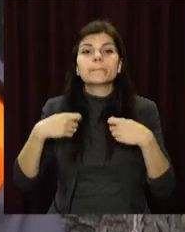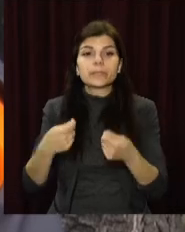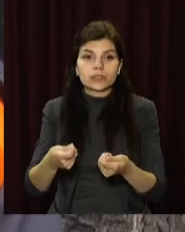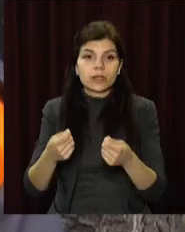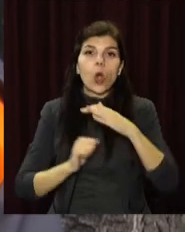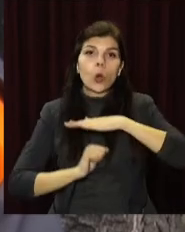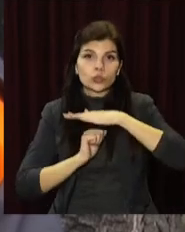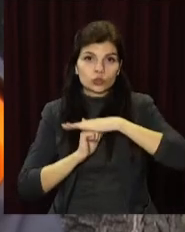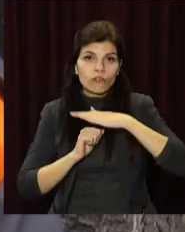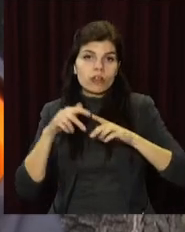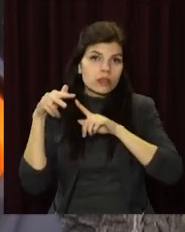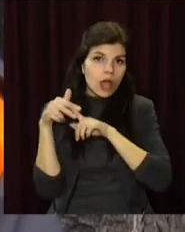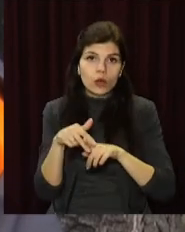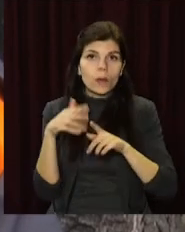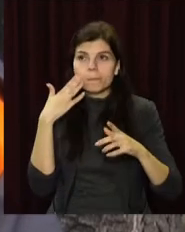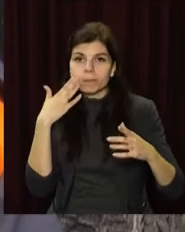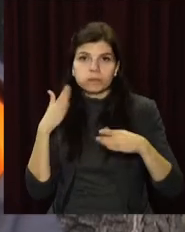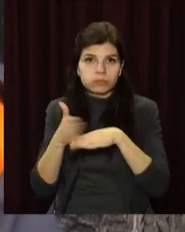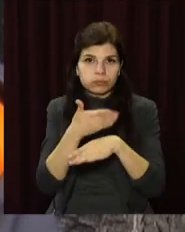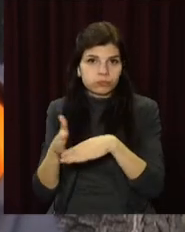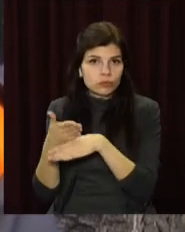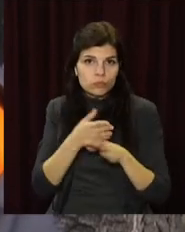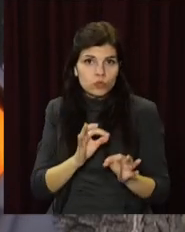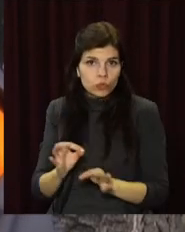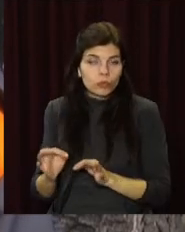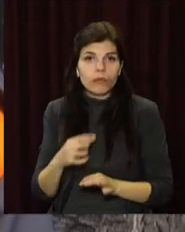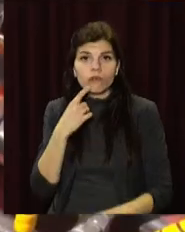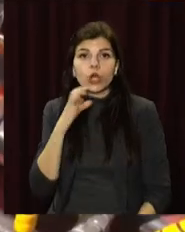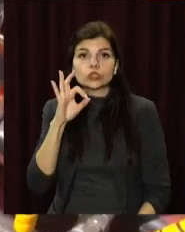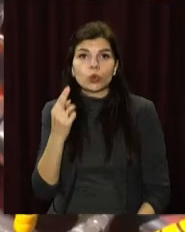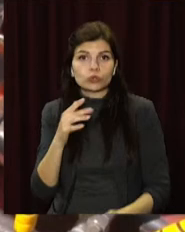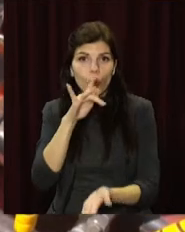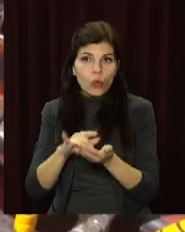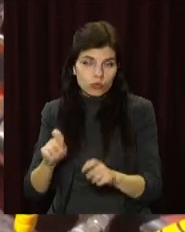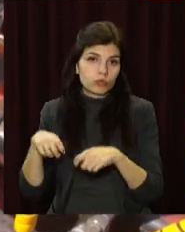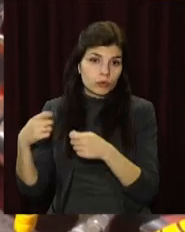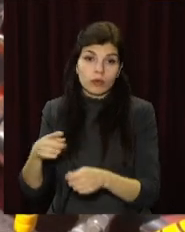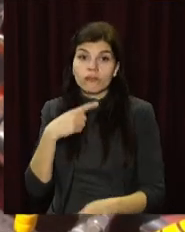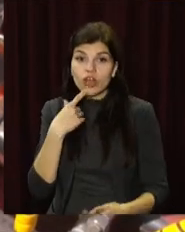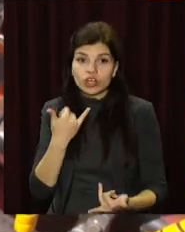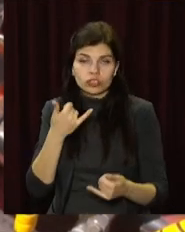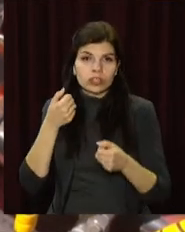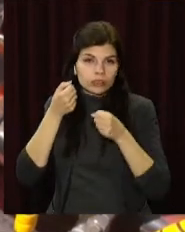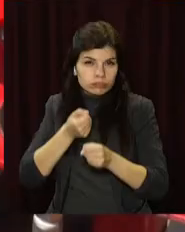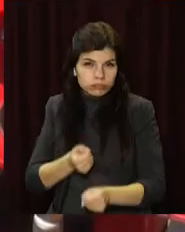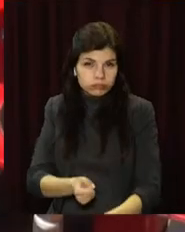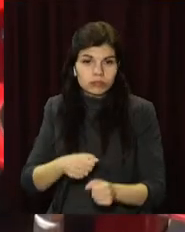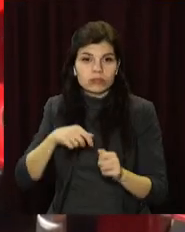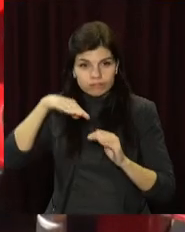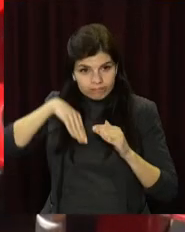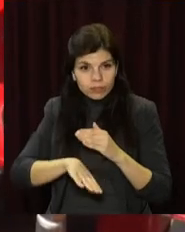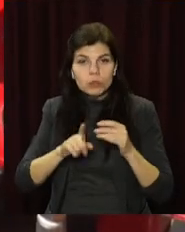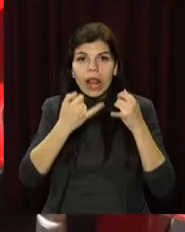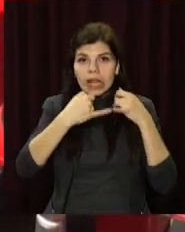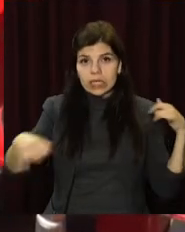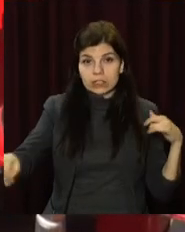передать основную нагрузку в центр соцгорода. Фахівці бурять горизонтальні свердловини трасою проходження